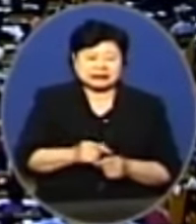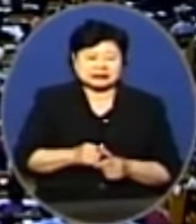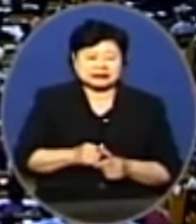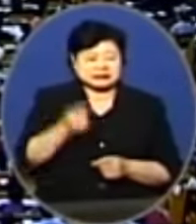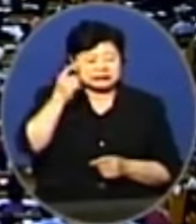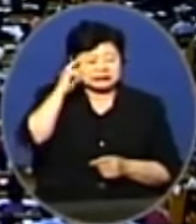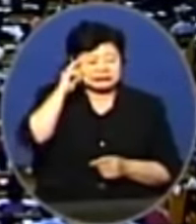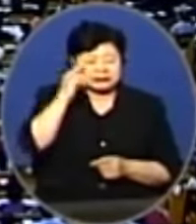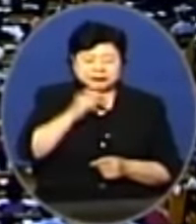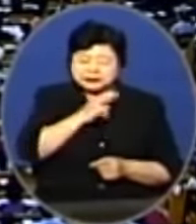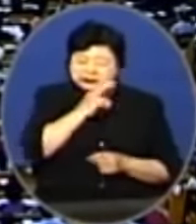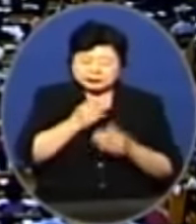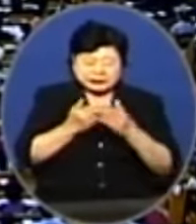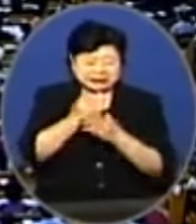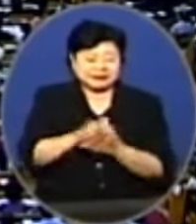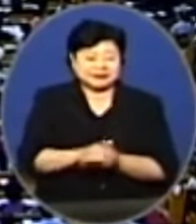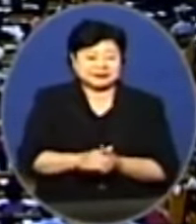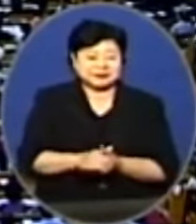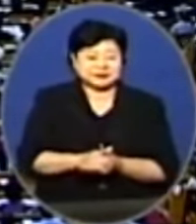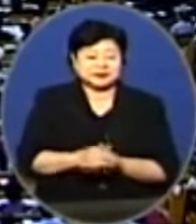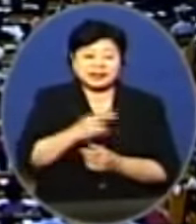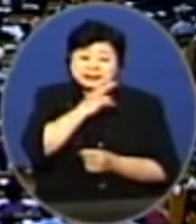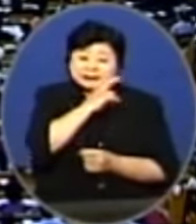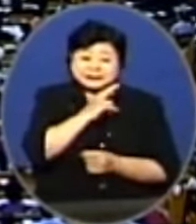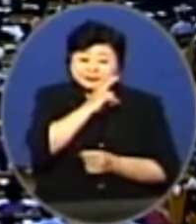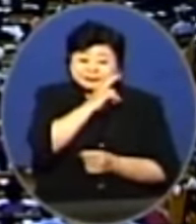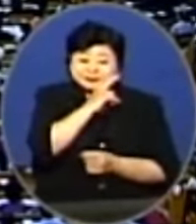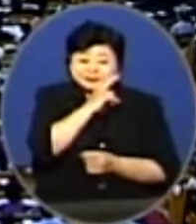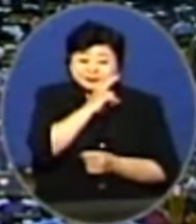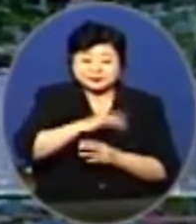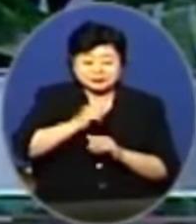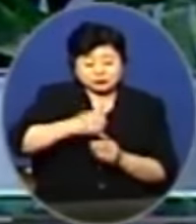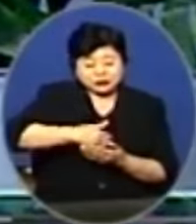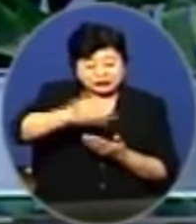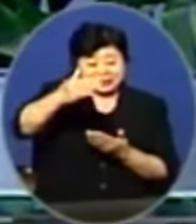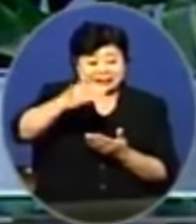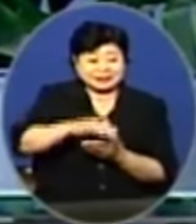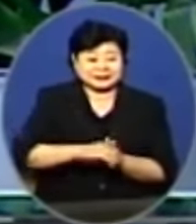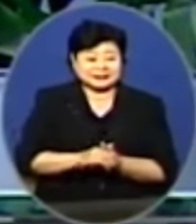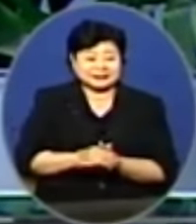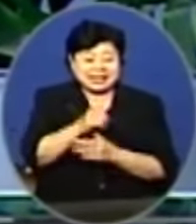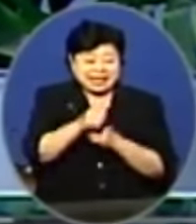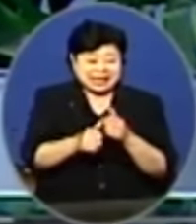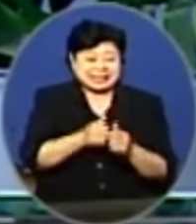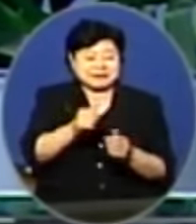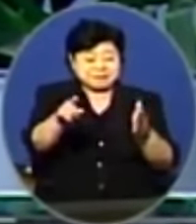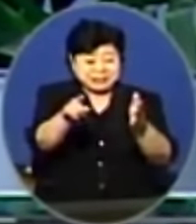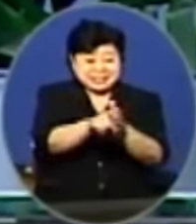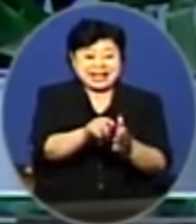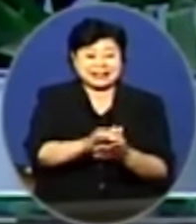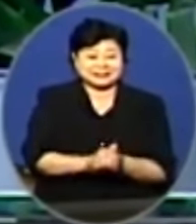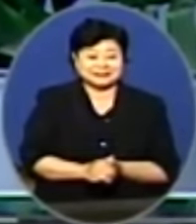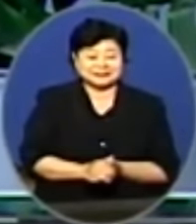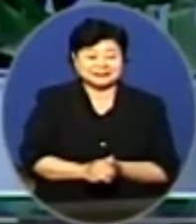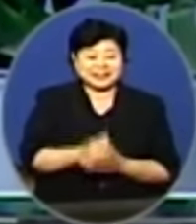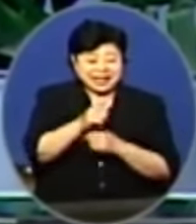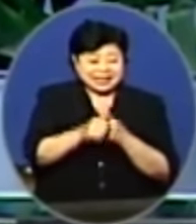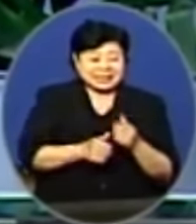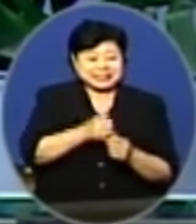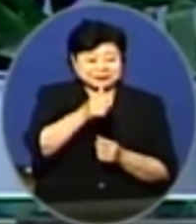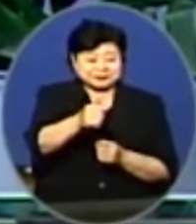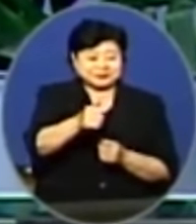하고 있으면 의심이 자꾸 생깁니다. 의심을 대적을 해야 돼요. 나는 하나님을 믿는다.